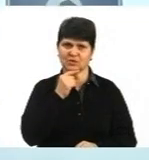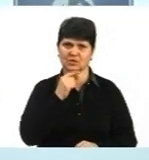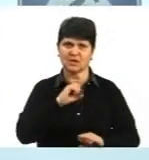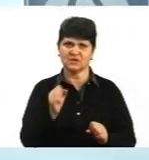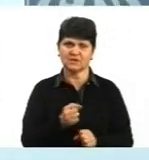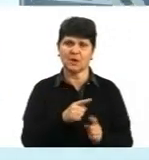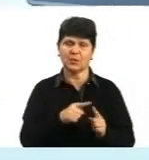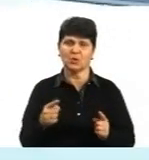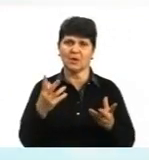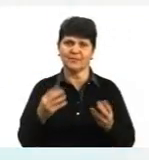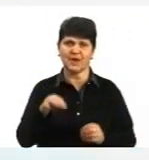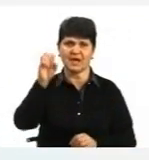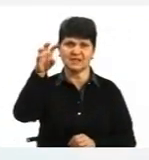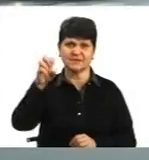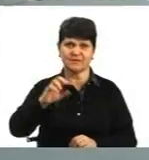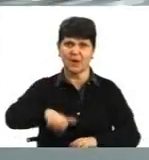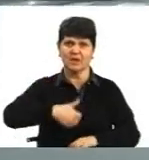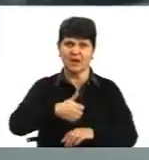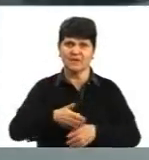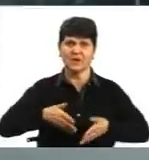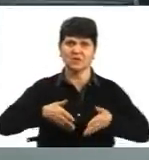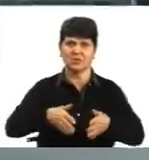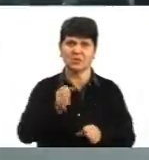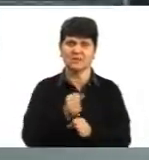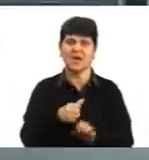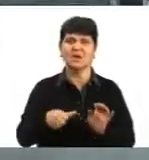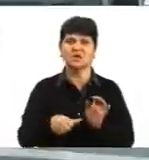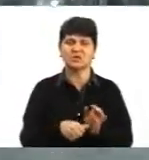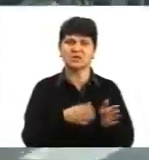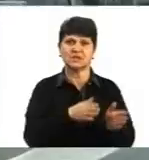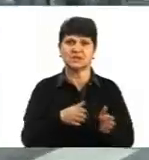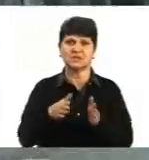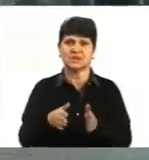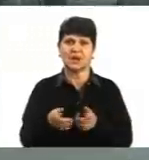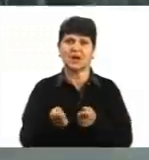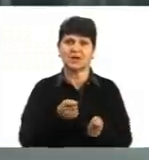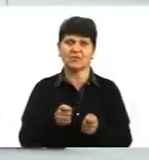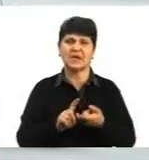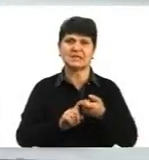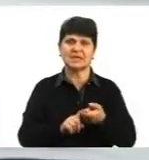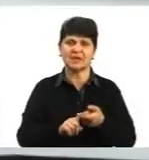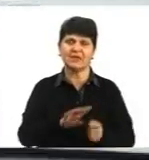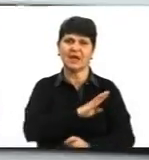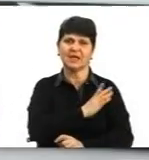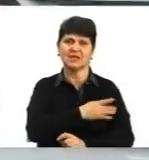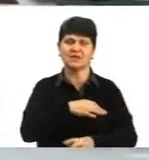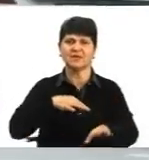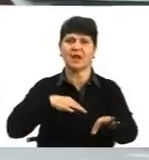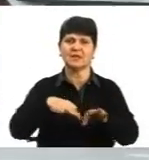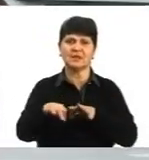дня світлофори на цих магістралях працюватимуть у 6 режимах регулювання в залежності від інтенсивності руху